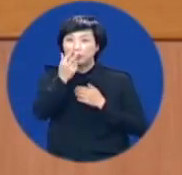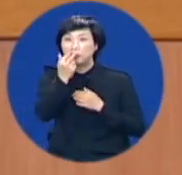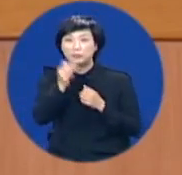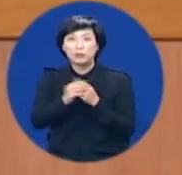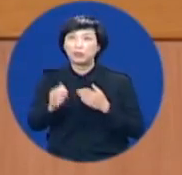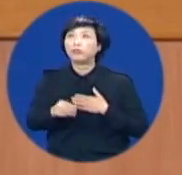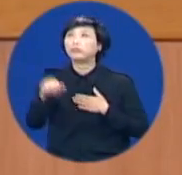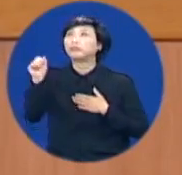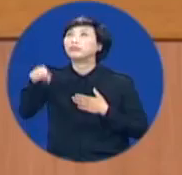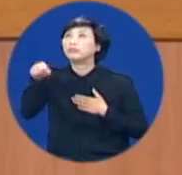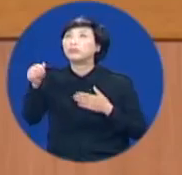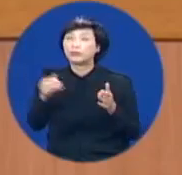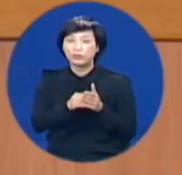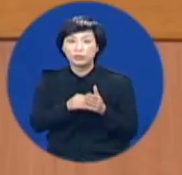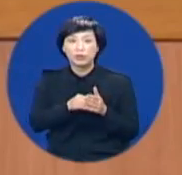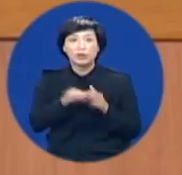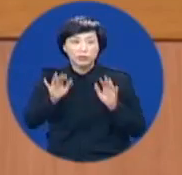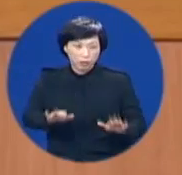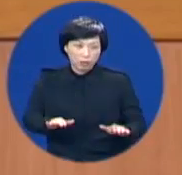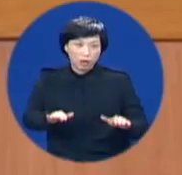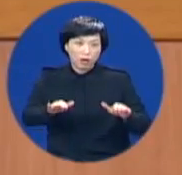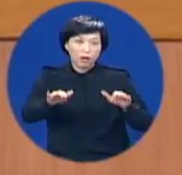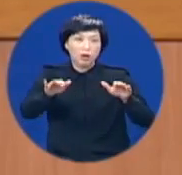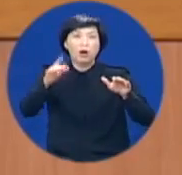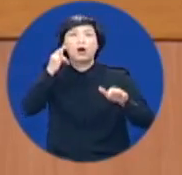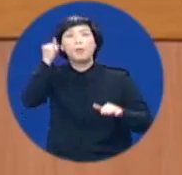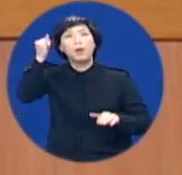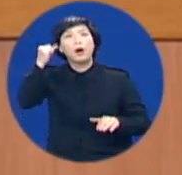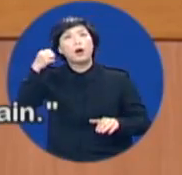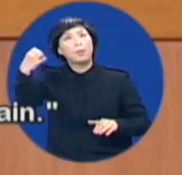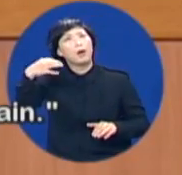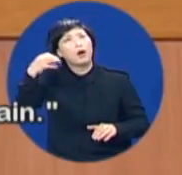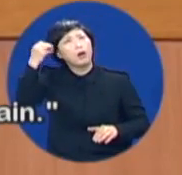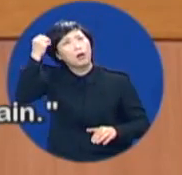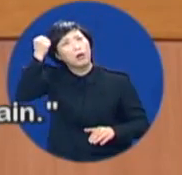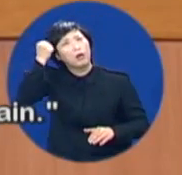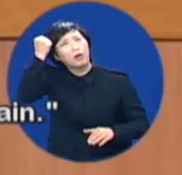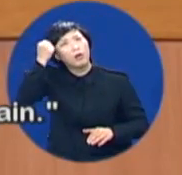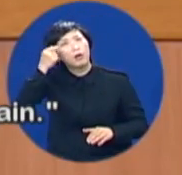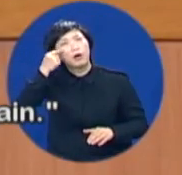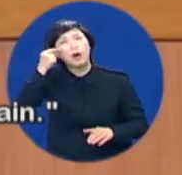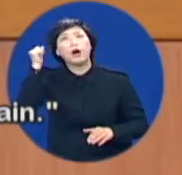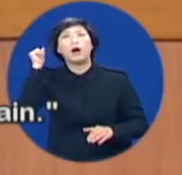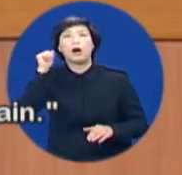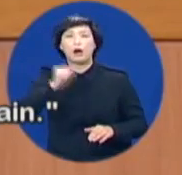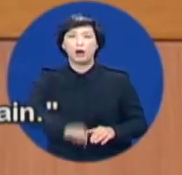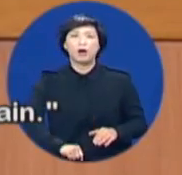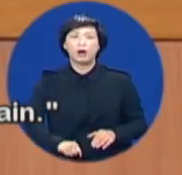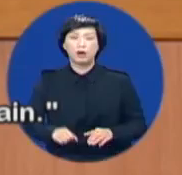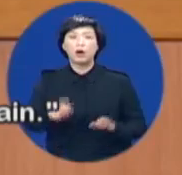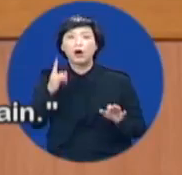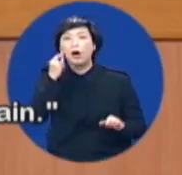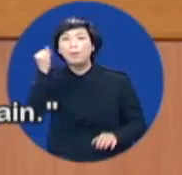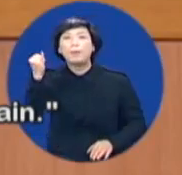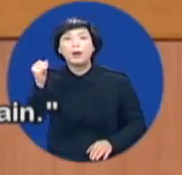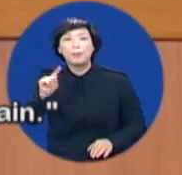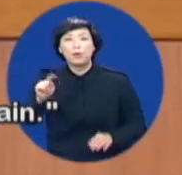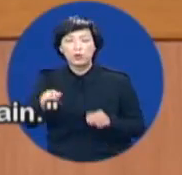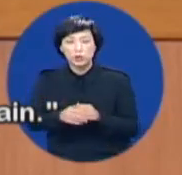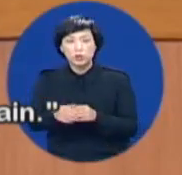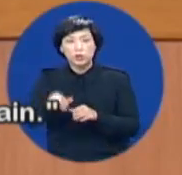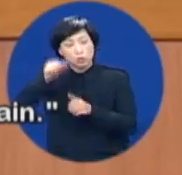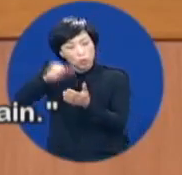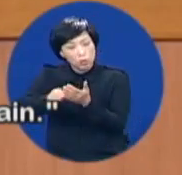그랬는데 성장한 다음에 그 말씀을 해석해 보니까 다시는 그 고무신을 안신을